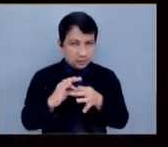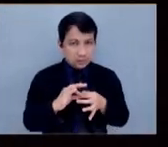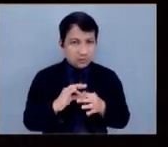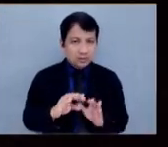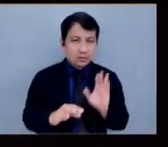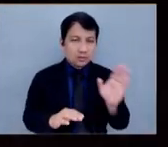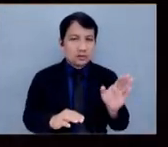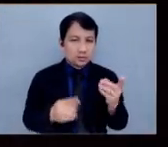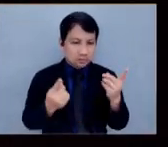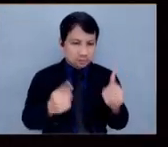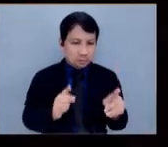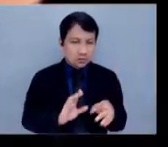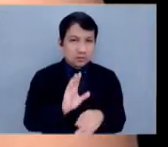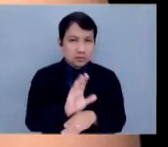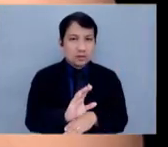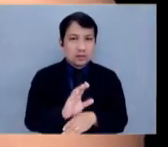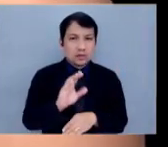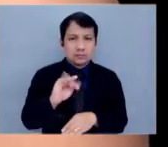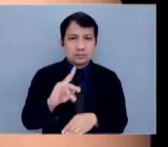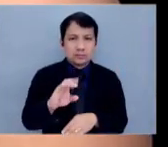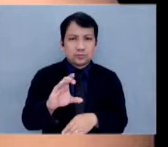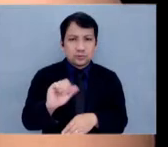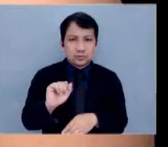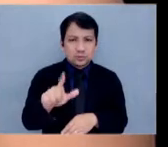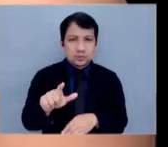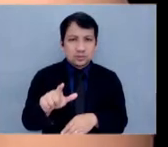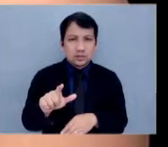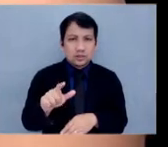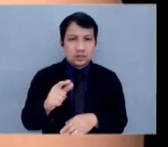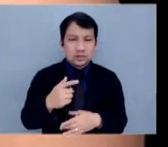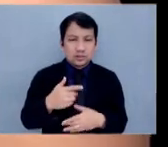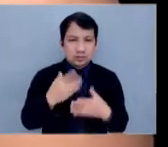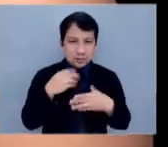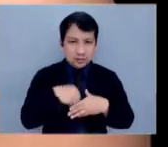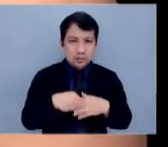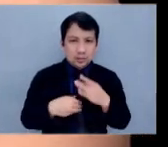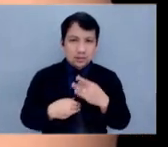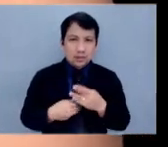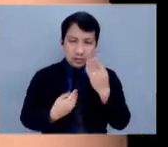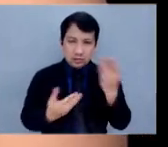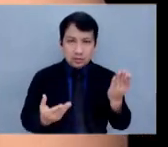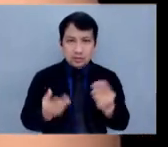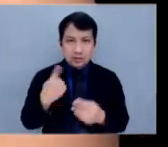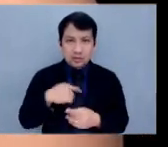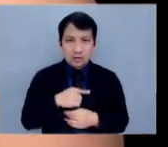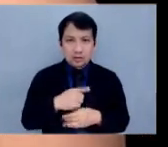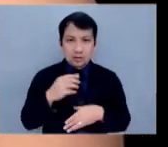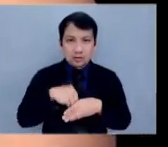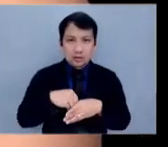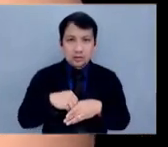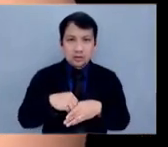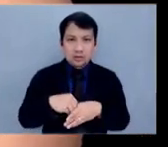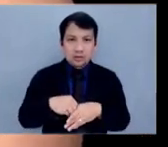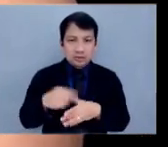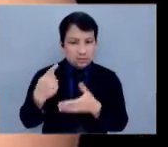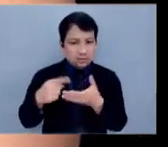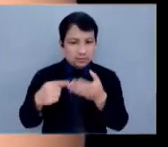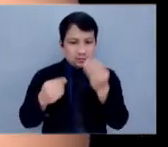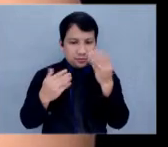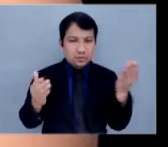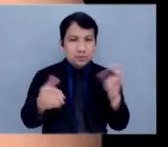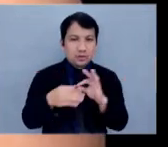takbo ng musical. Hindi lang maluwag ang loob ko na makakapasok ako sa ospital para magpa-check up, para kuhanin yung mga gamot